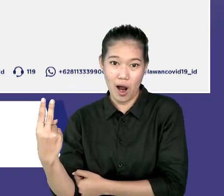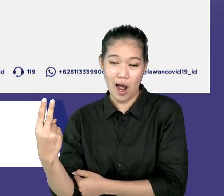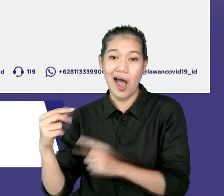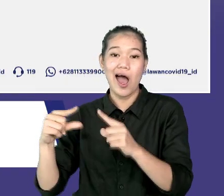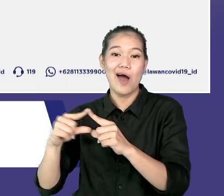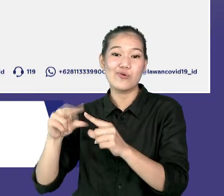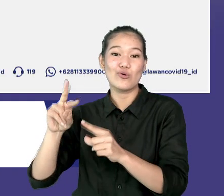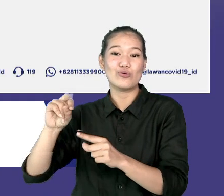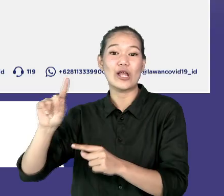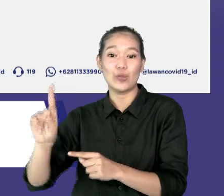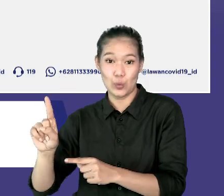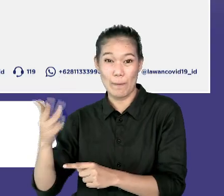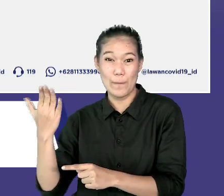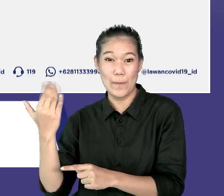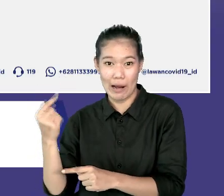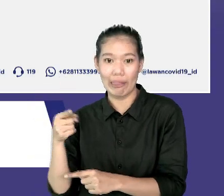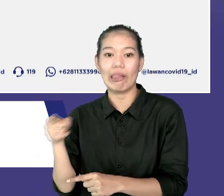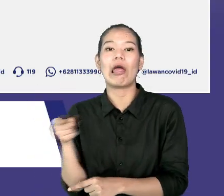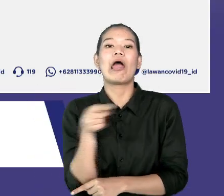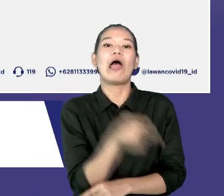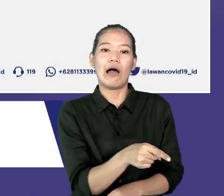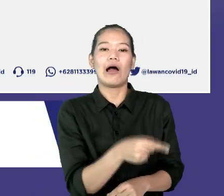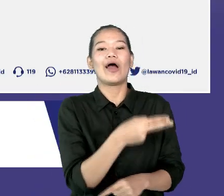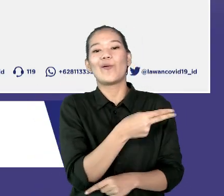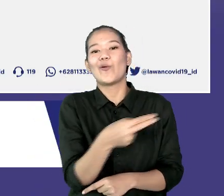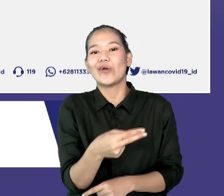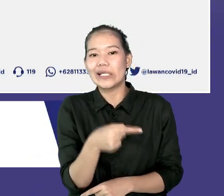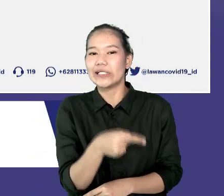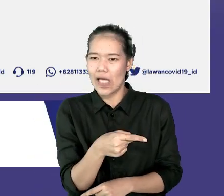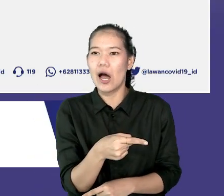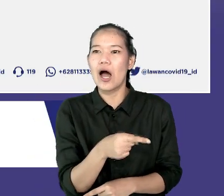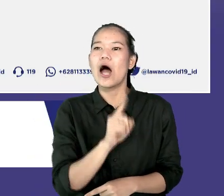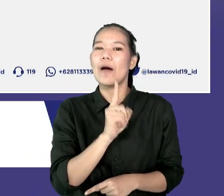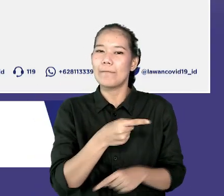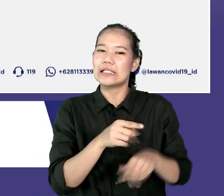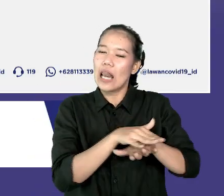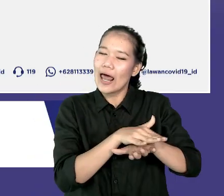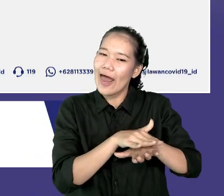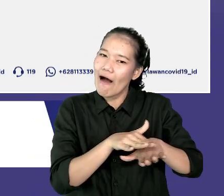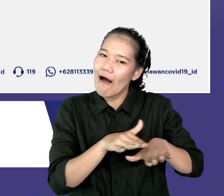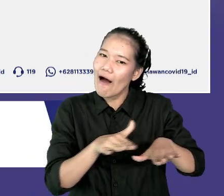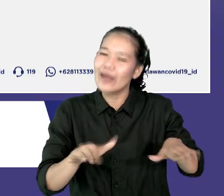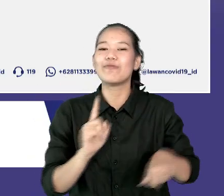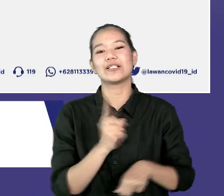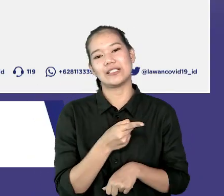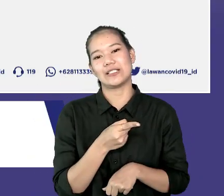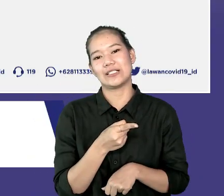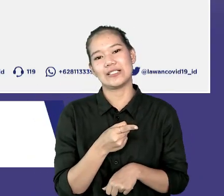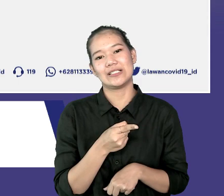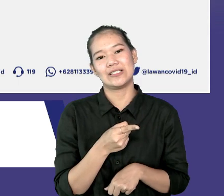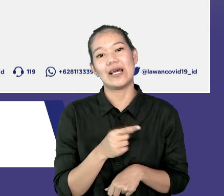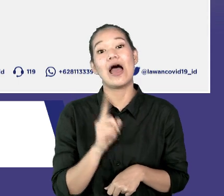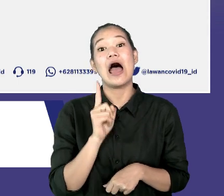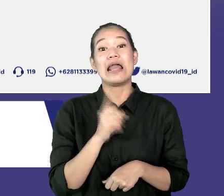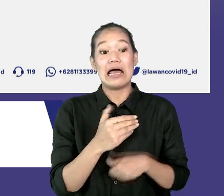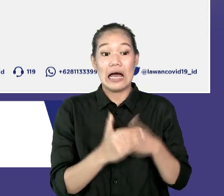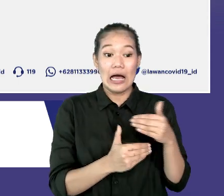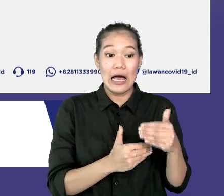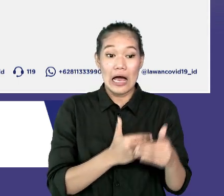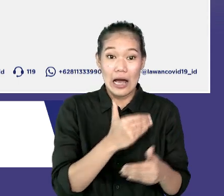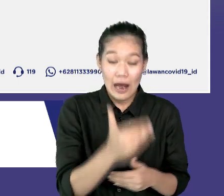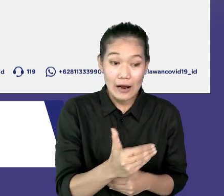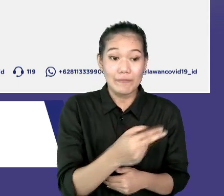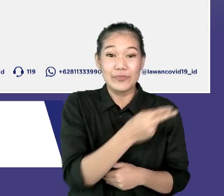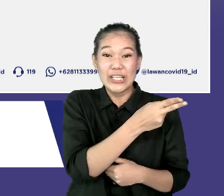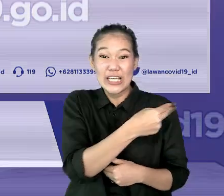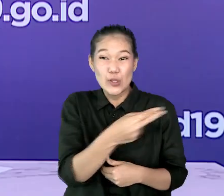April 2021, Indonesia justru masih terus mengalami pelandaian kasus. Dan ketika Indonesia mengalami